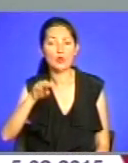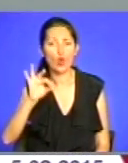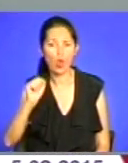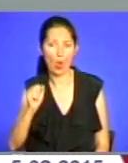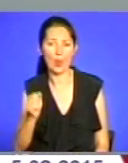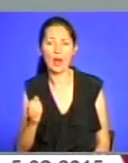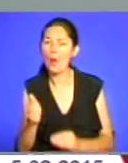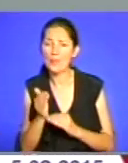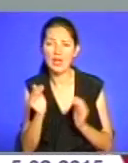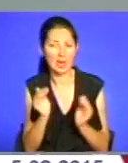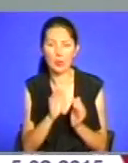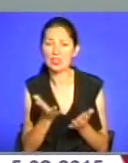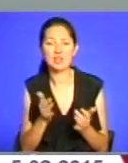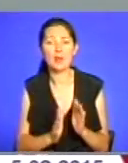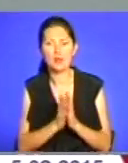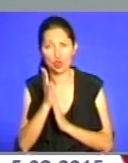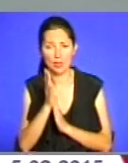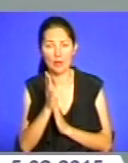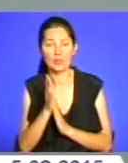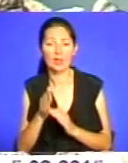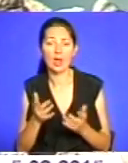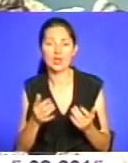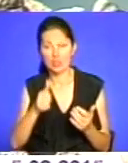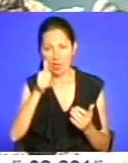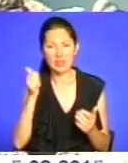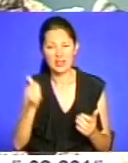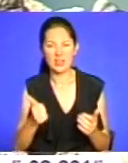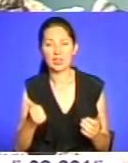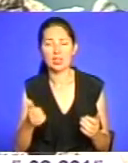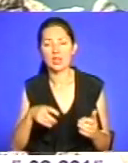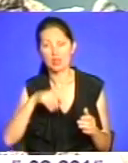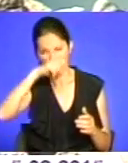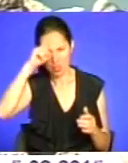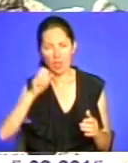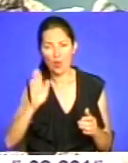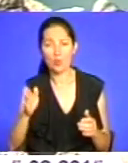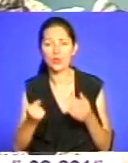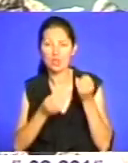Враховуючи, що синоптики обіцяють ще тиждень спеки, то цвітіння води продовжиться.